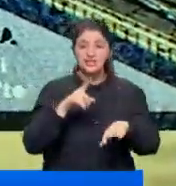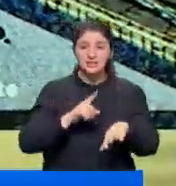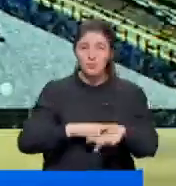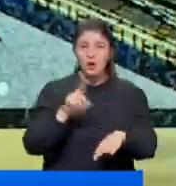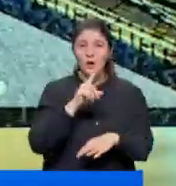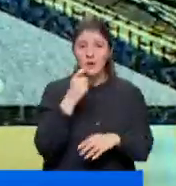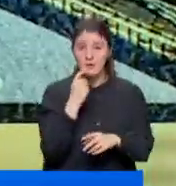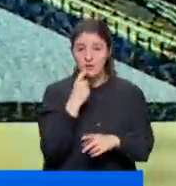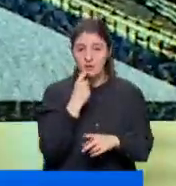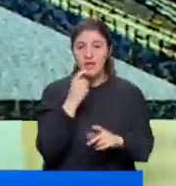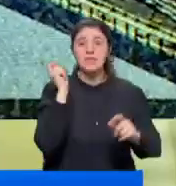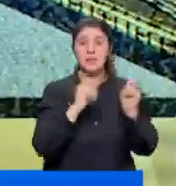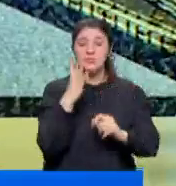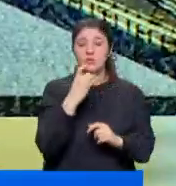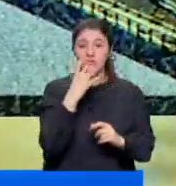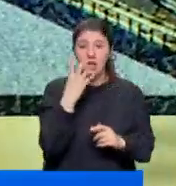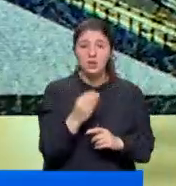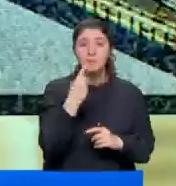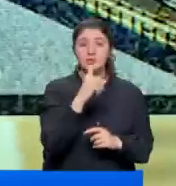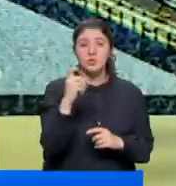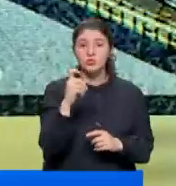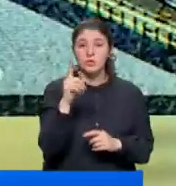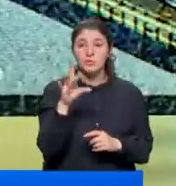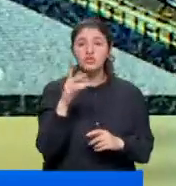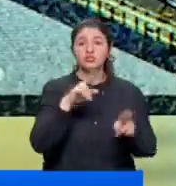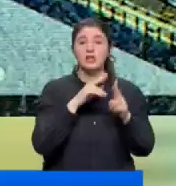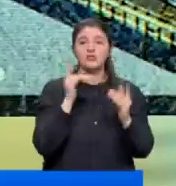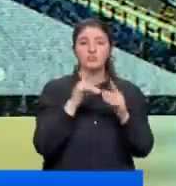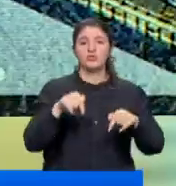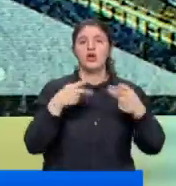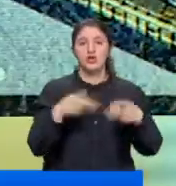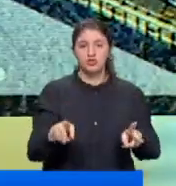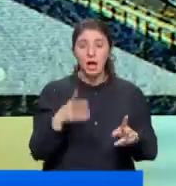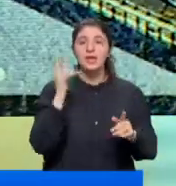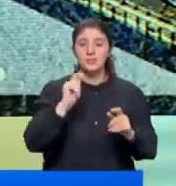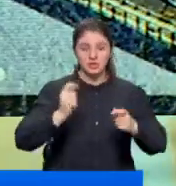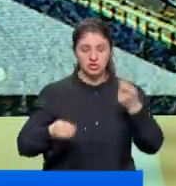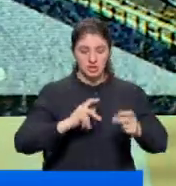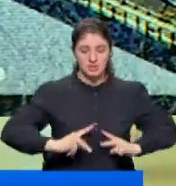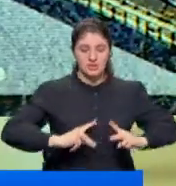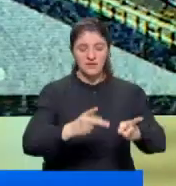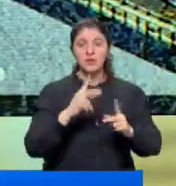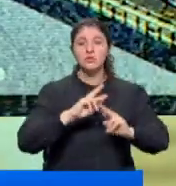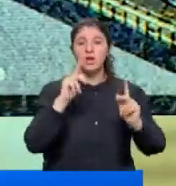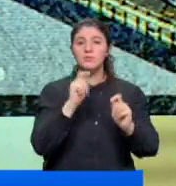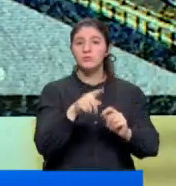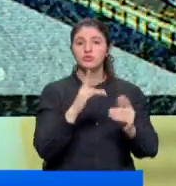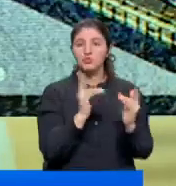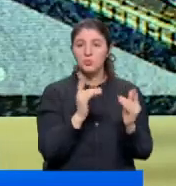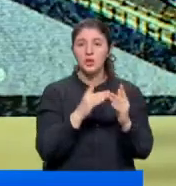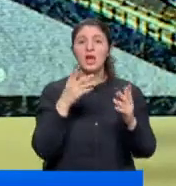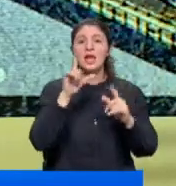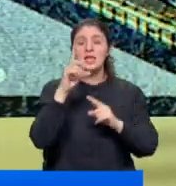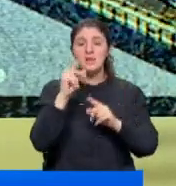aşaması 10 yıl, yapımı 4 yıl süren 1915 Çanakkale Köprüsü bugün açılıyor. Yap işlet devret modeliyle yapılan köprüyü Limak